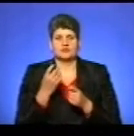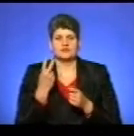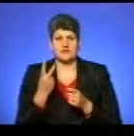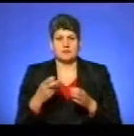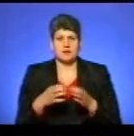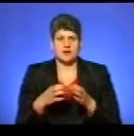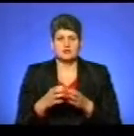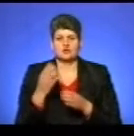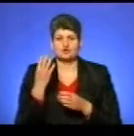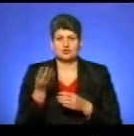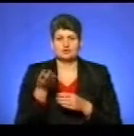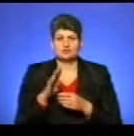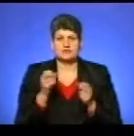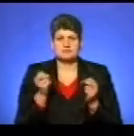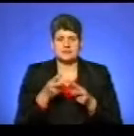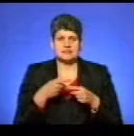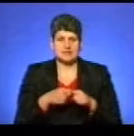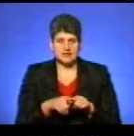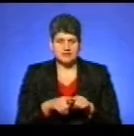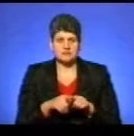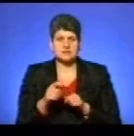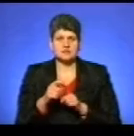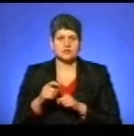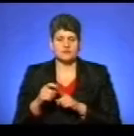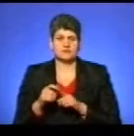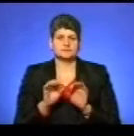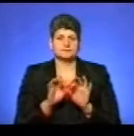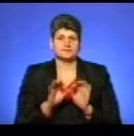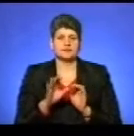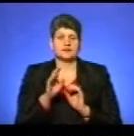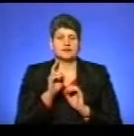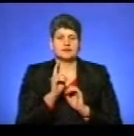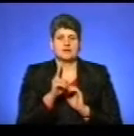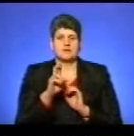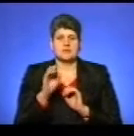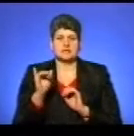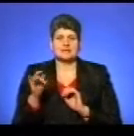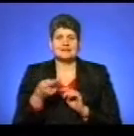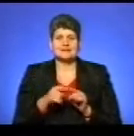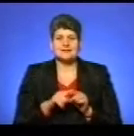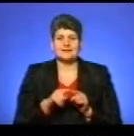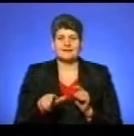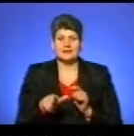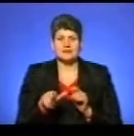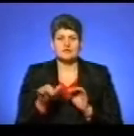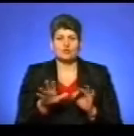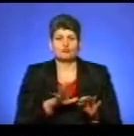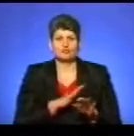4 одиниці спецтехніки. За словами речниці патрульної поліції області Катерини Басилиги, на цій ділянці дороги був ускладнений